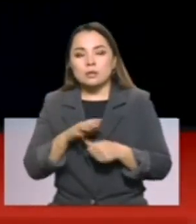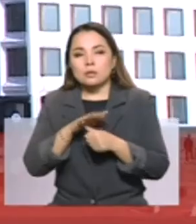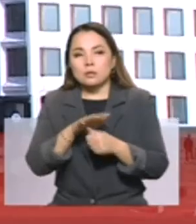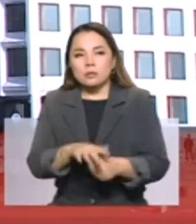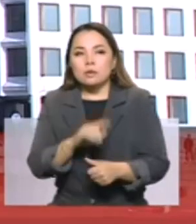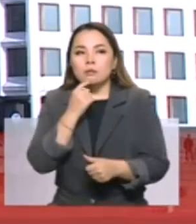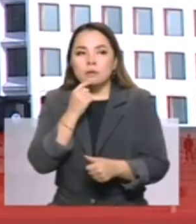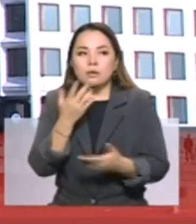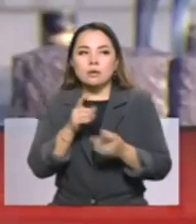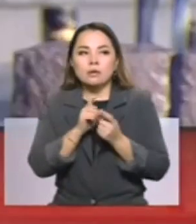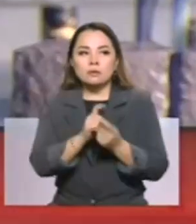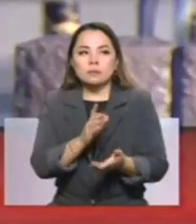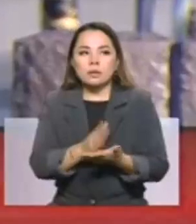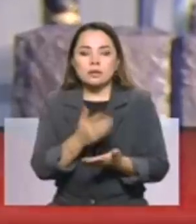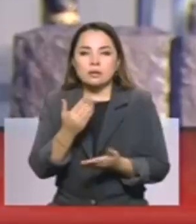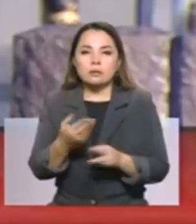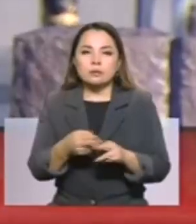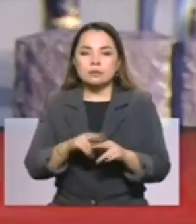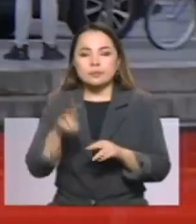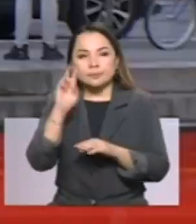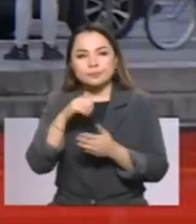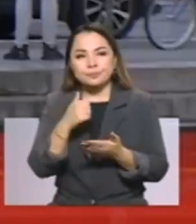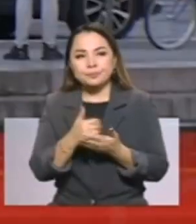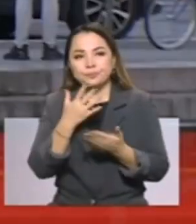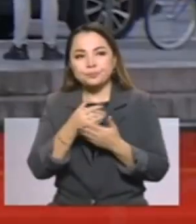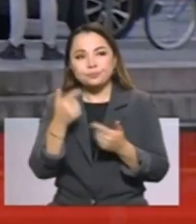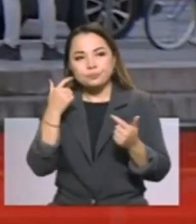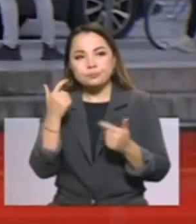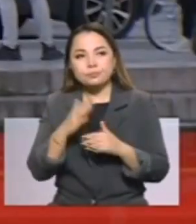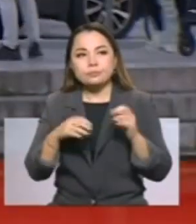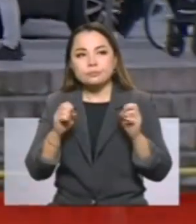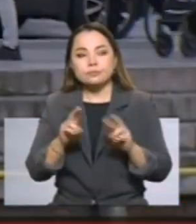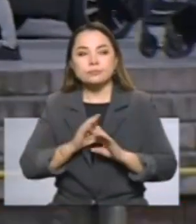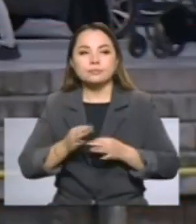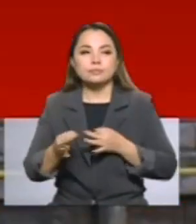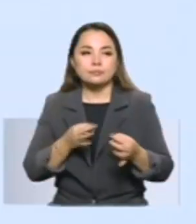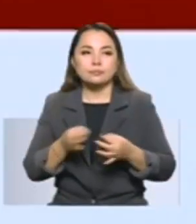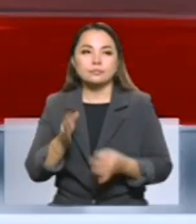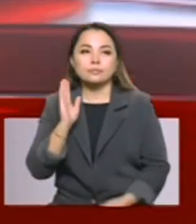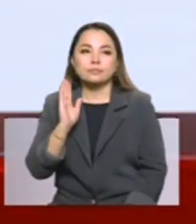пен Финляндия қалай күресіп жатыр? Осы елдің білікті маманымен сұхбаттасамыз.